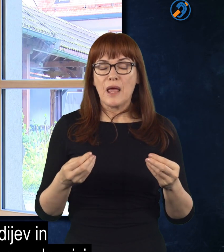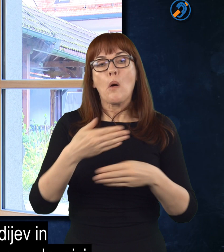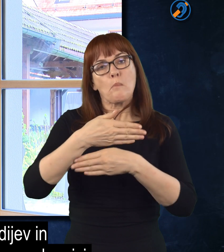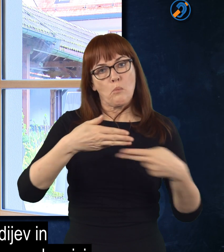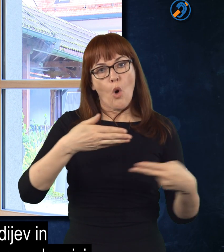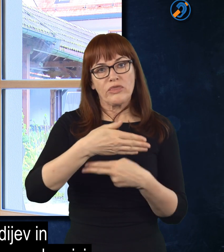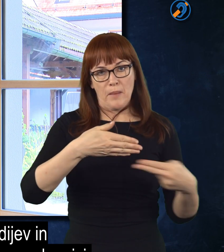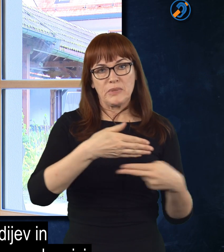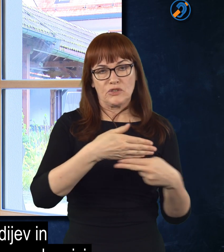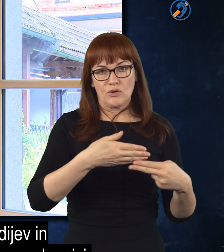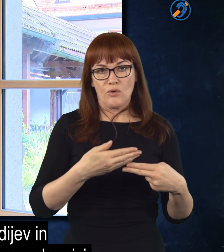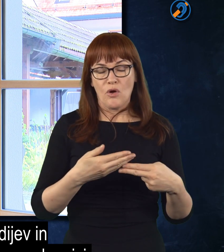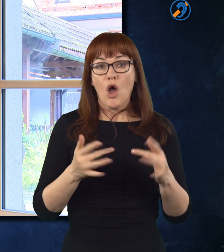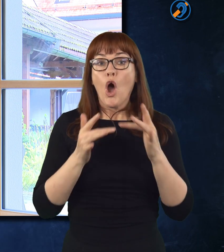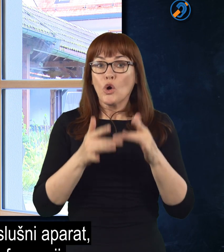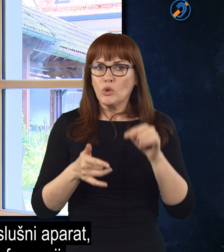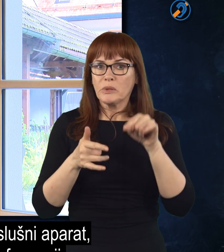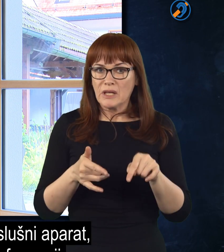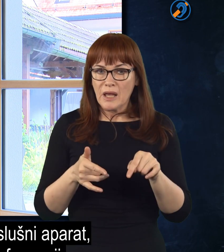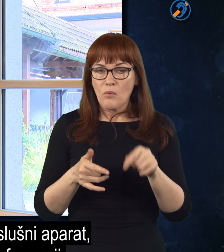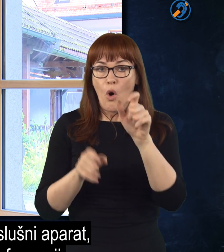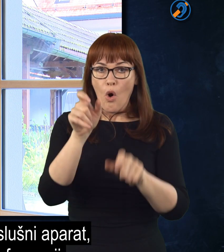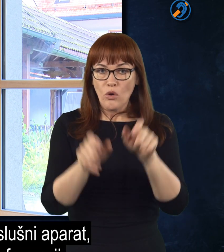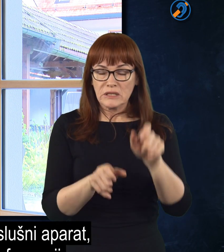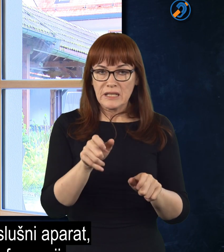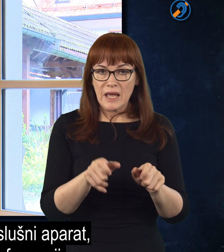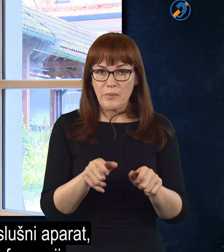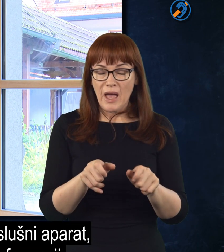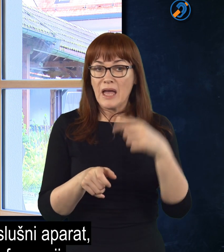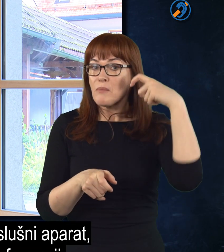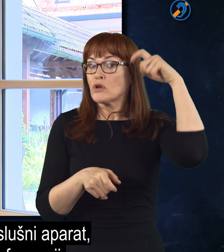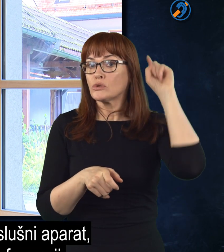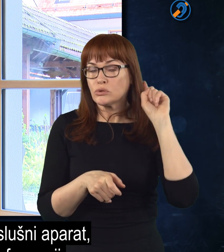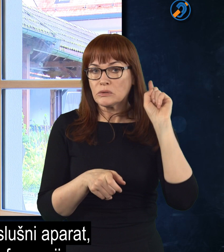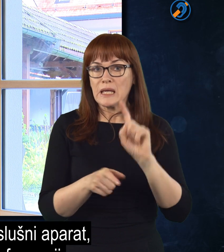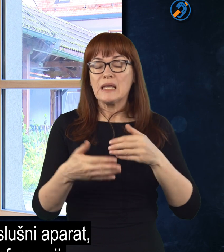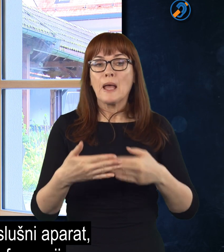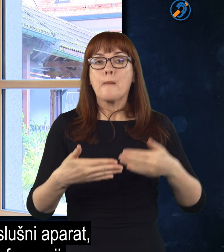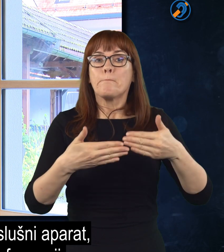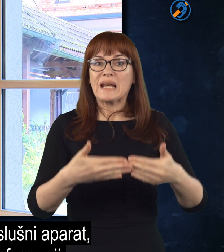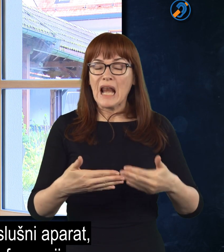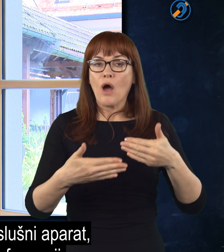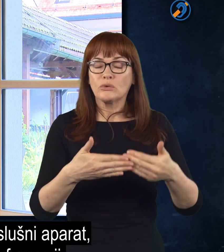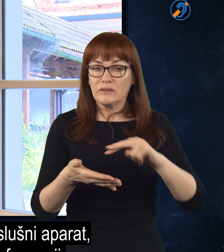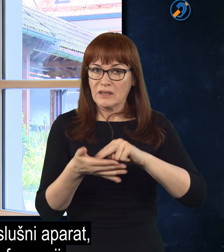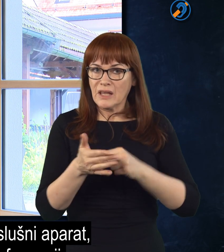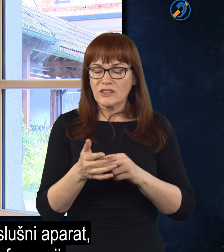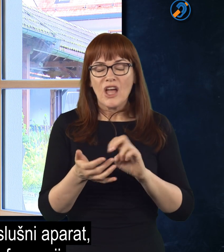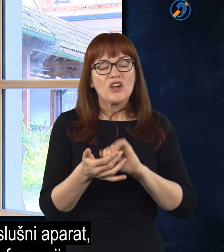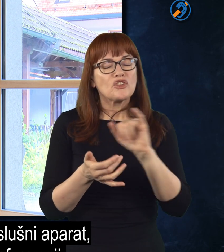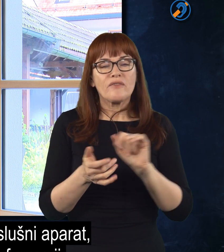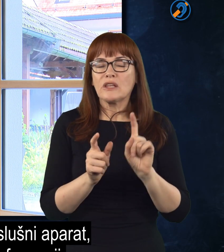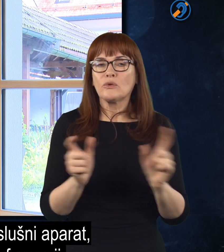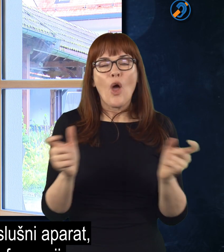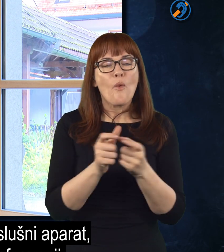sistemom podnapisov. Namreč kljub temu, da imajo osebe slušni aparat in prilagoditve tehnične, še vedno